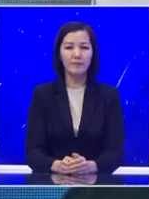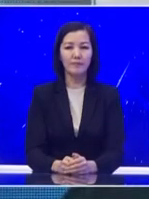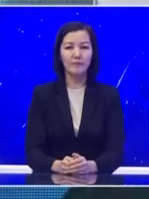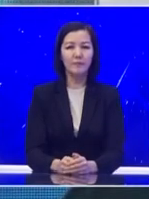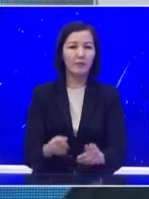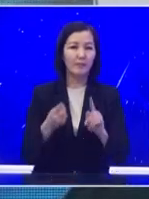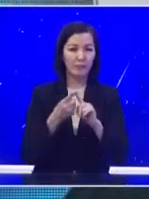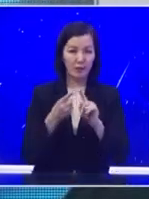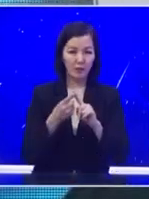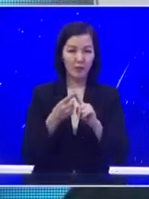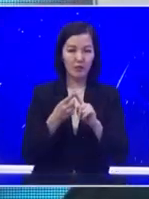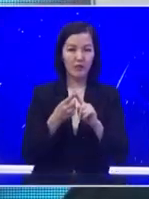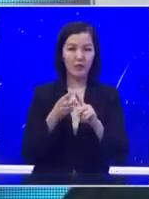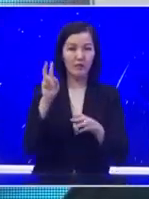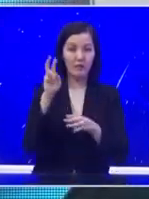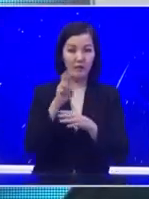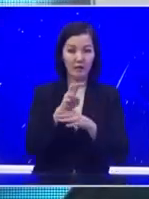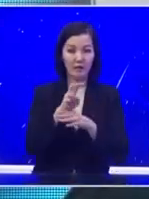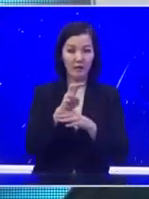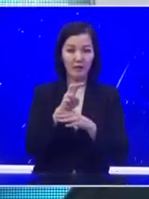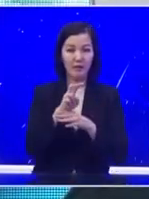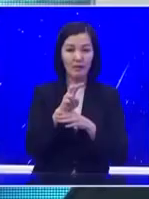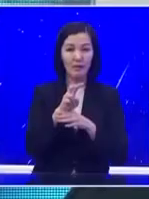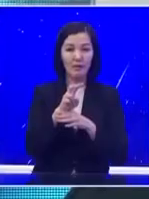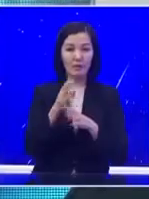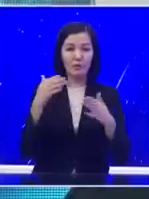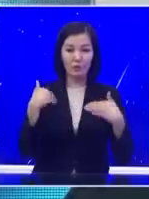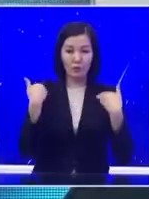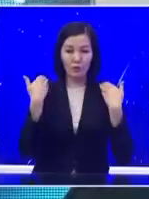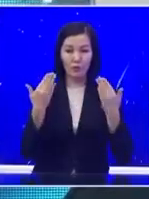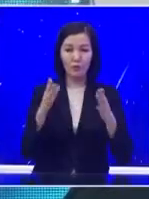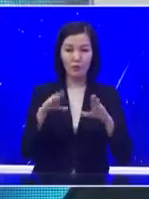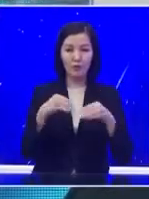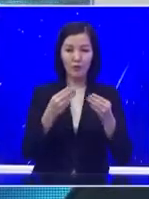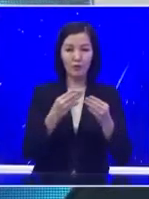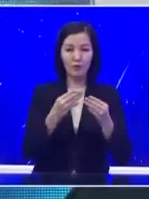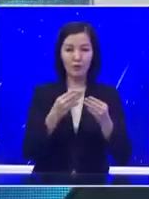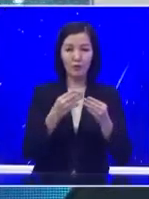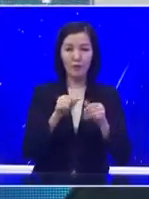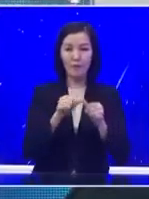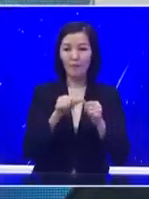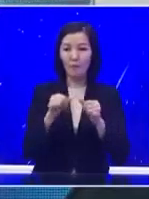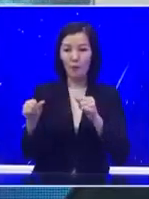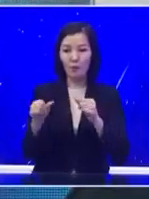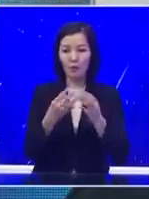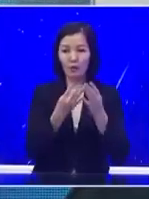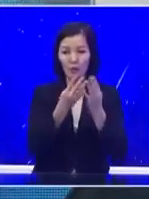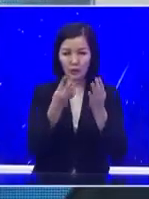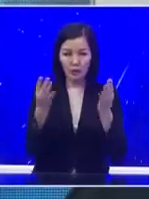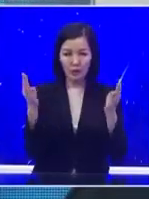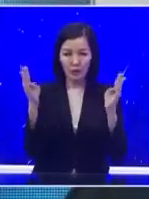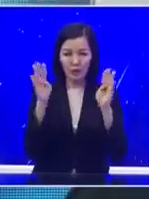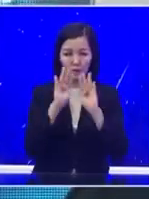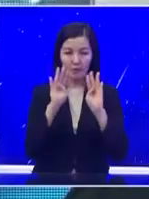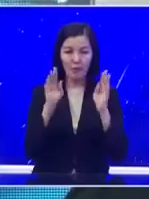Ең біріншіден келген кезде біз осы ұсынымды береміз, бөлек жақсы желденетін